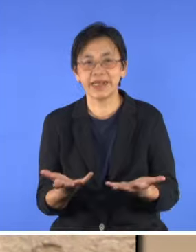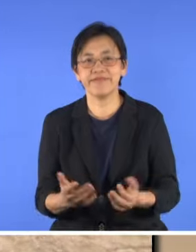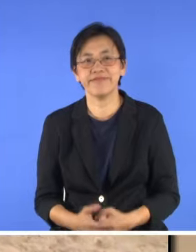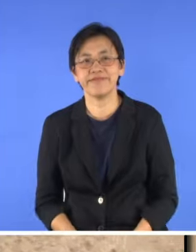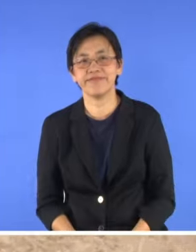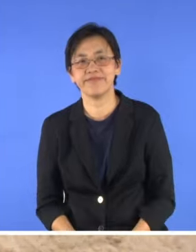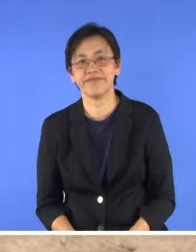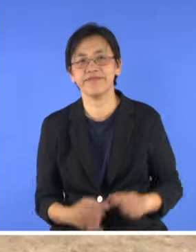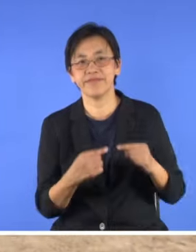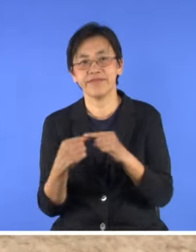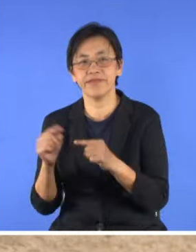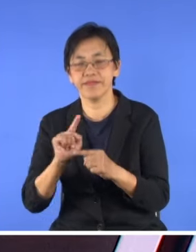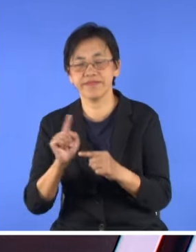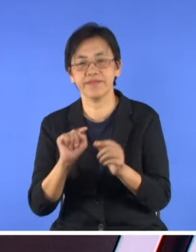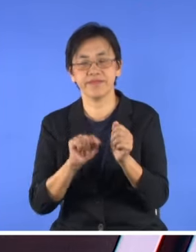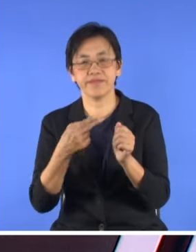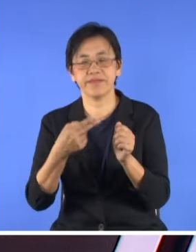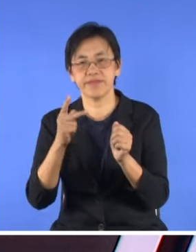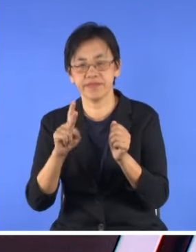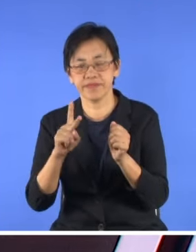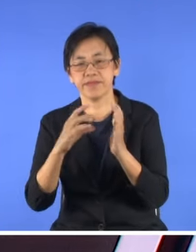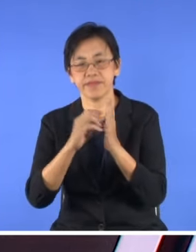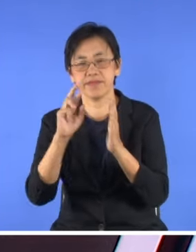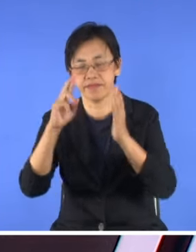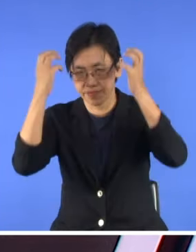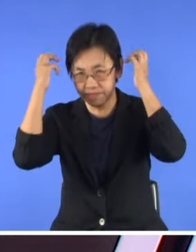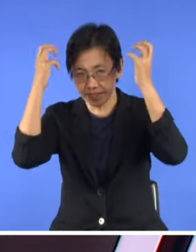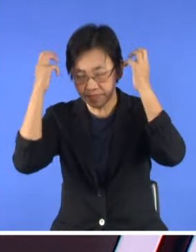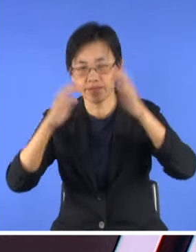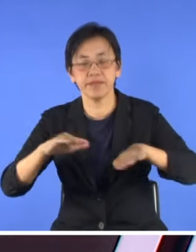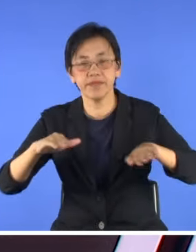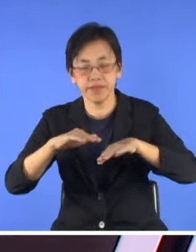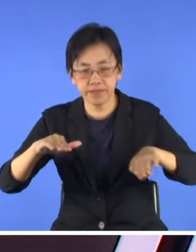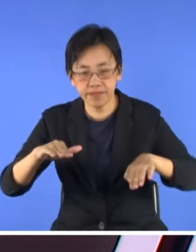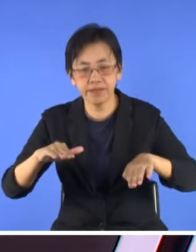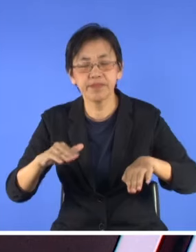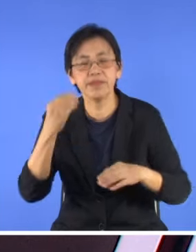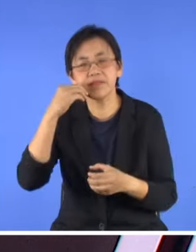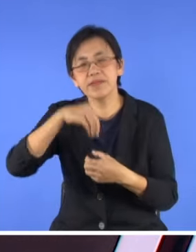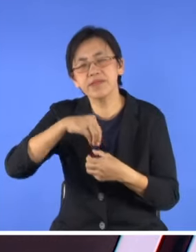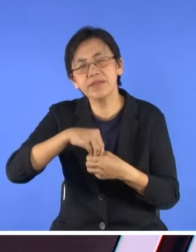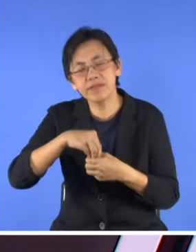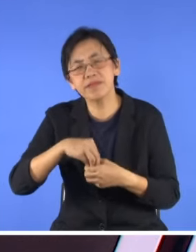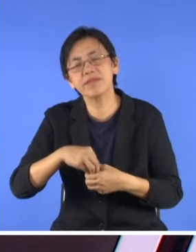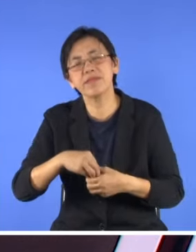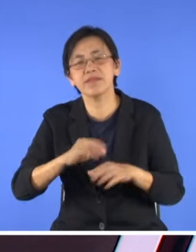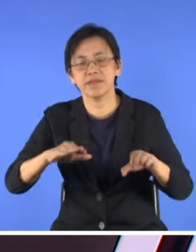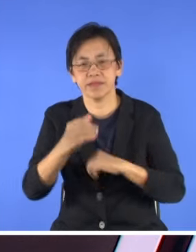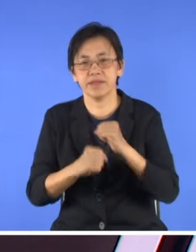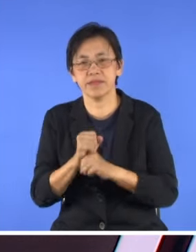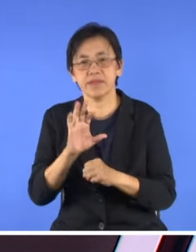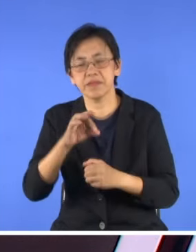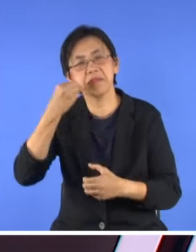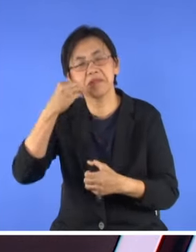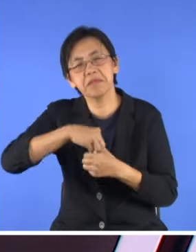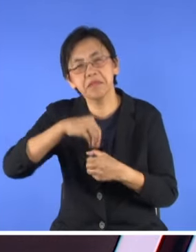อ่ะไปต่อที่หนองแคจังหวัดสระบุรีกันหน่อยท่านผู้ชมที่เคพฮะเขาบอกว่ามีเด็กน้อยคนหนึ่งเนี่ยอยู่บ้านคือ 9ขวบเนี่ยอยู่บ้านไร้ไฟ